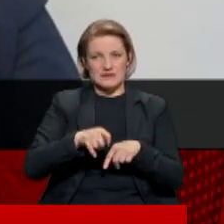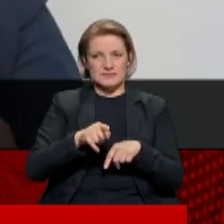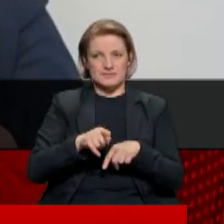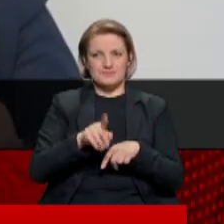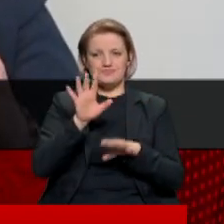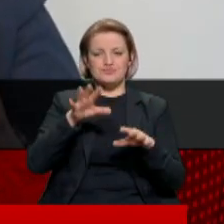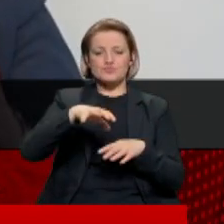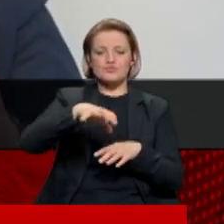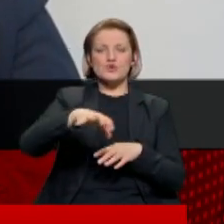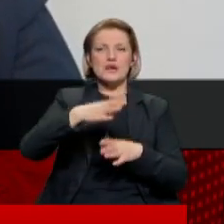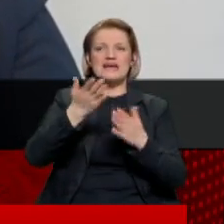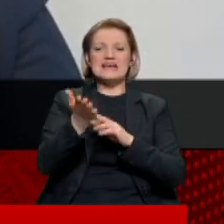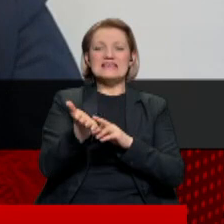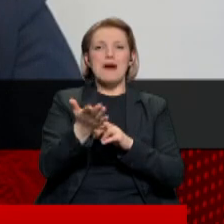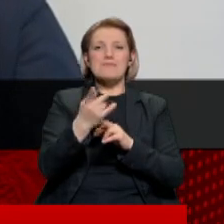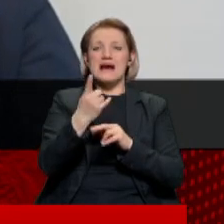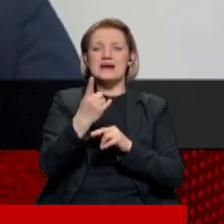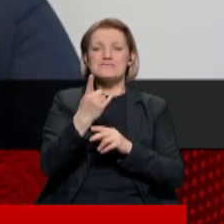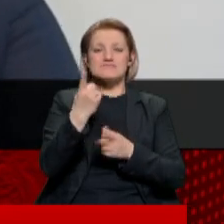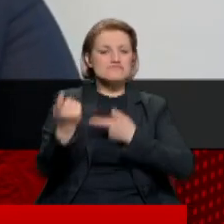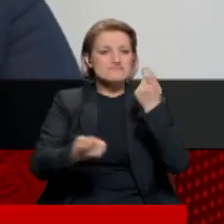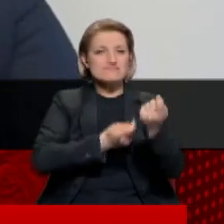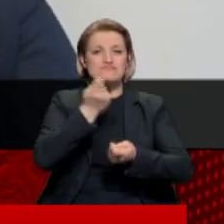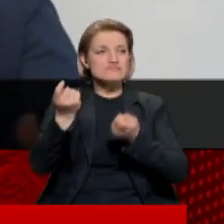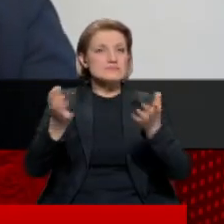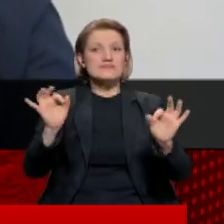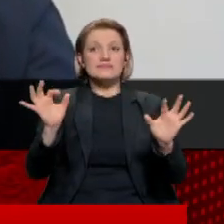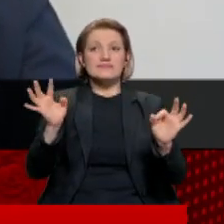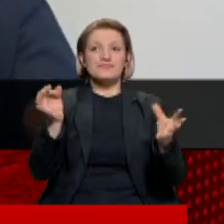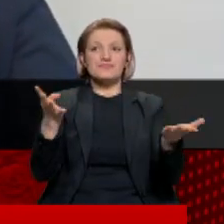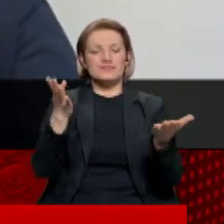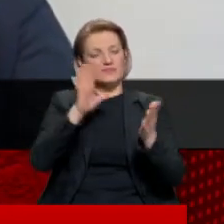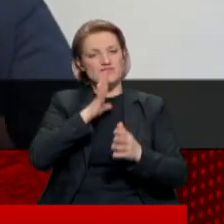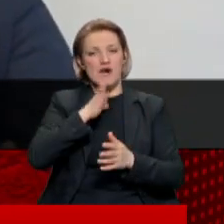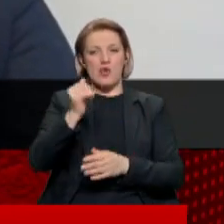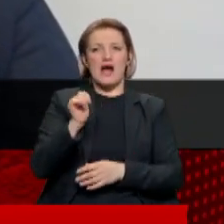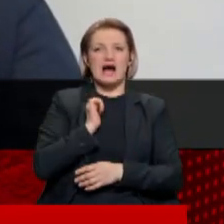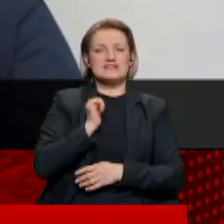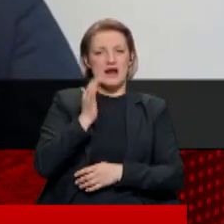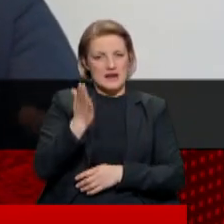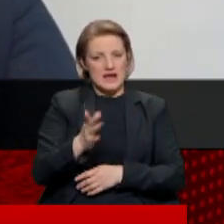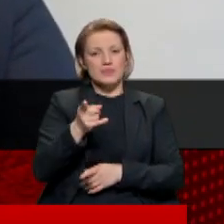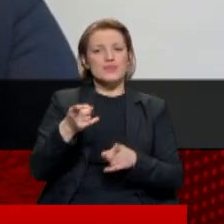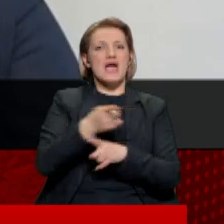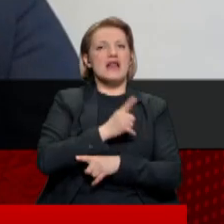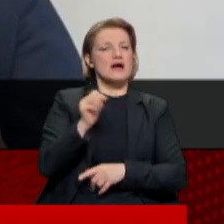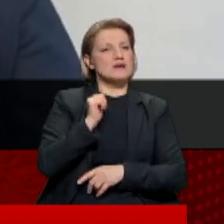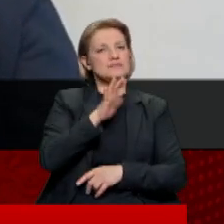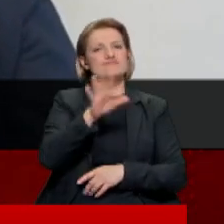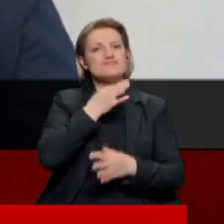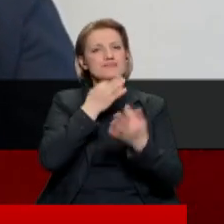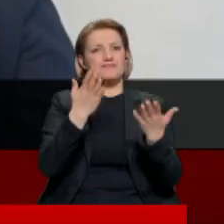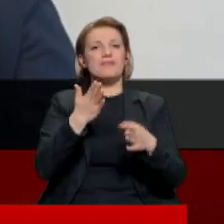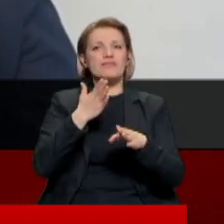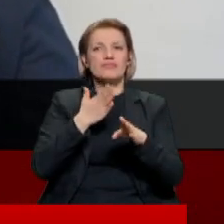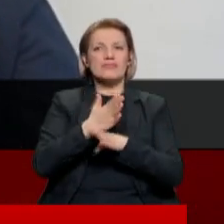kadar bölgemizde yaprak kımıldamadı. Orada var olan, teşekkür ediyoruz askerlerimize ve diğerlerine, ama